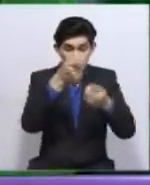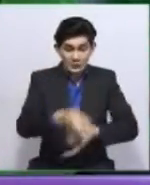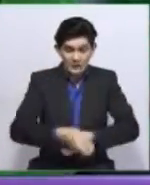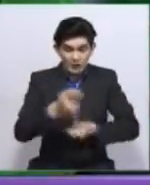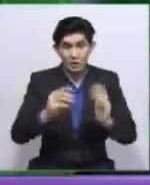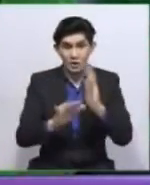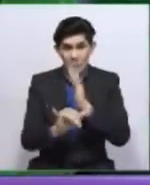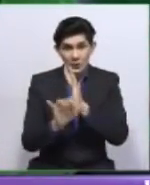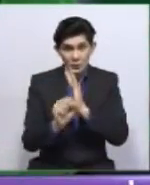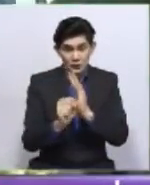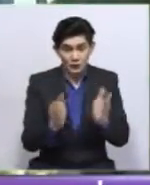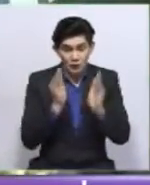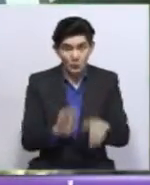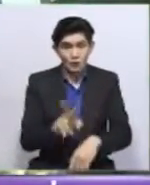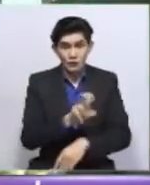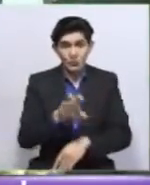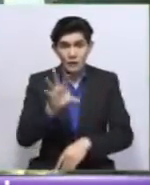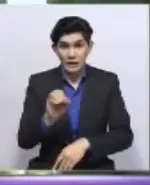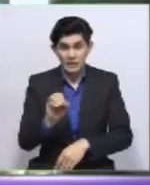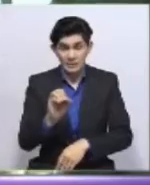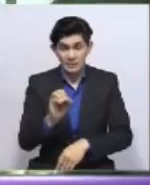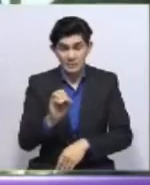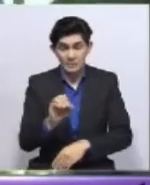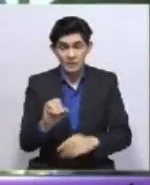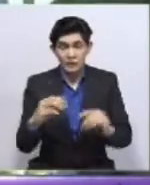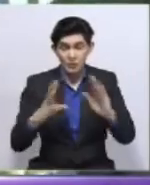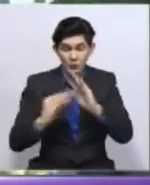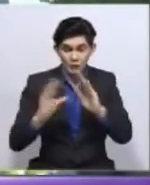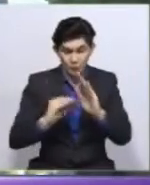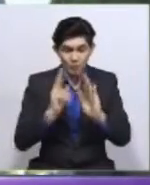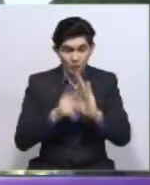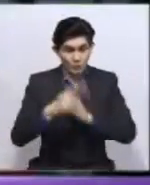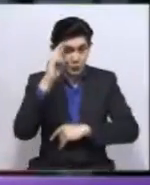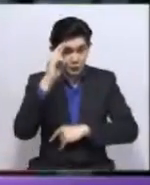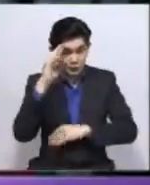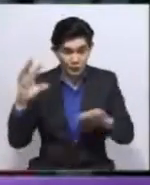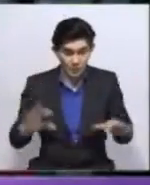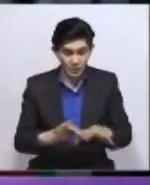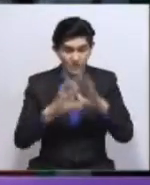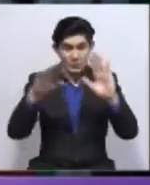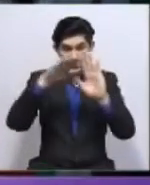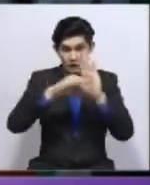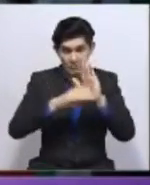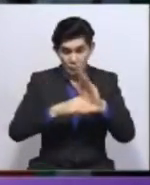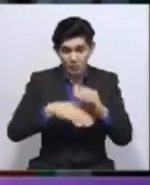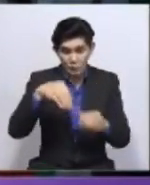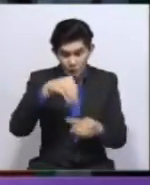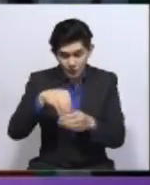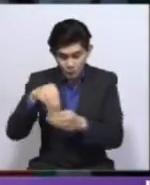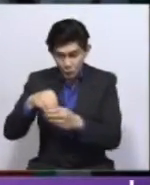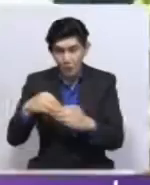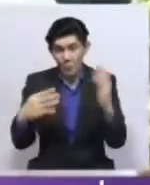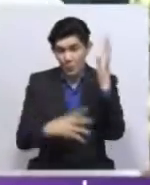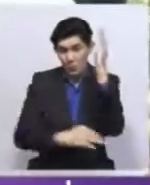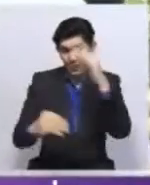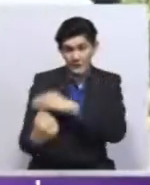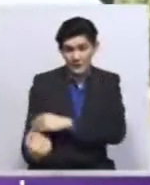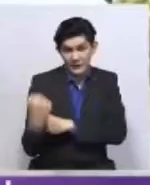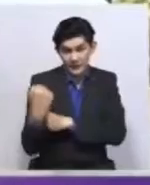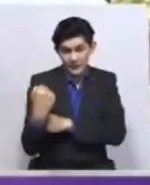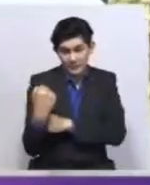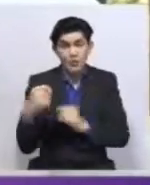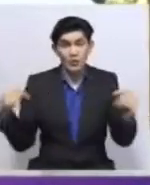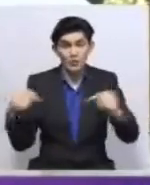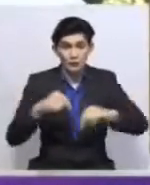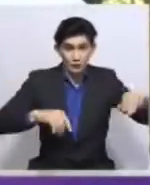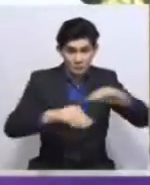ต้นแบบจังหวัดยโสธรกว่า250คนเข้ารับการถ่ายทอดความรู้เกี่ยวกับกระบวนการปลูกมันสำปะหลังอินทรีย์แบบเข้มข้นผ่